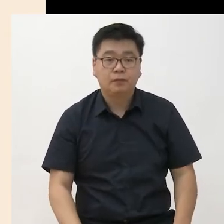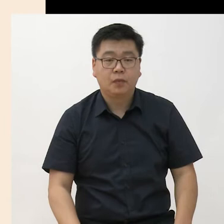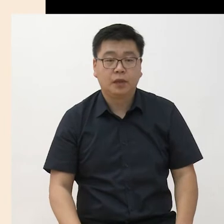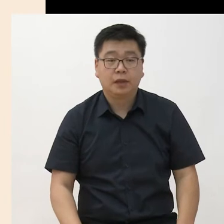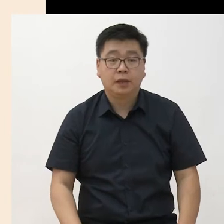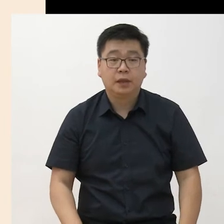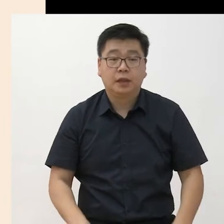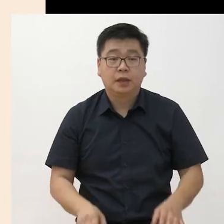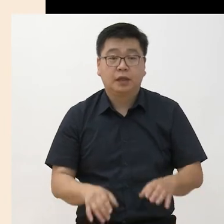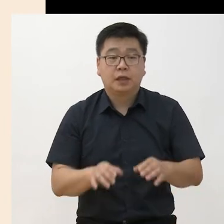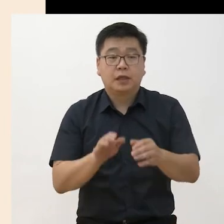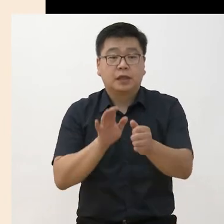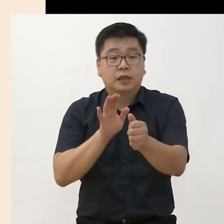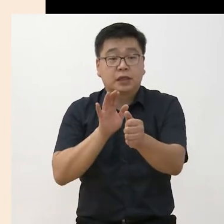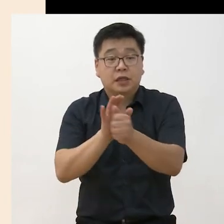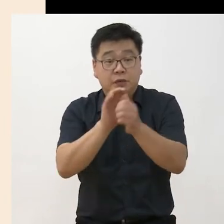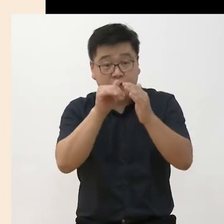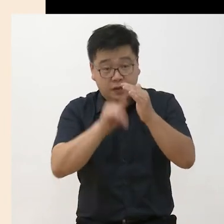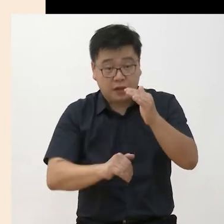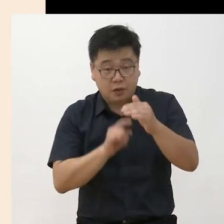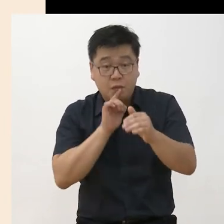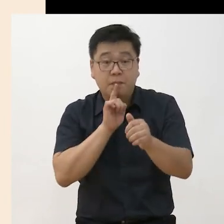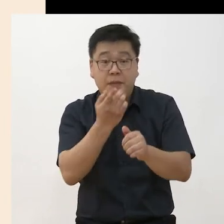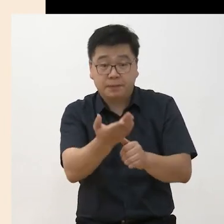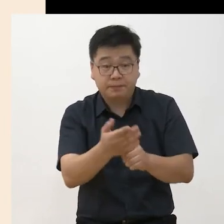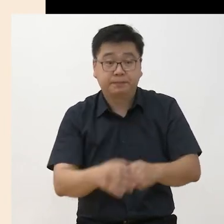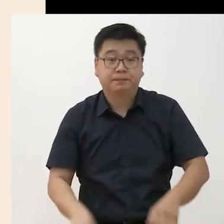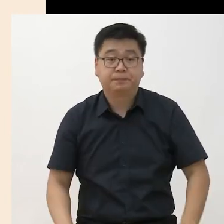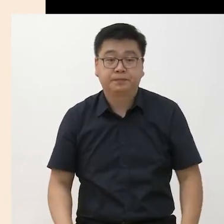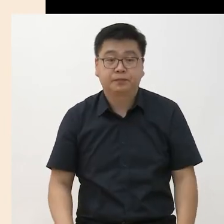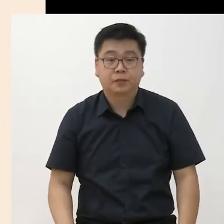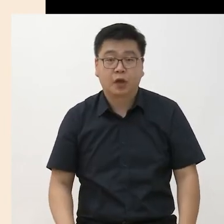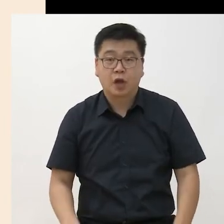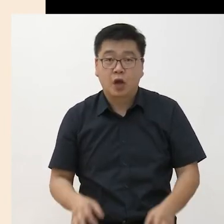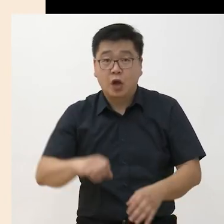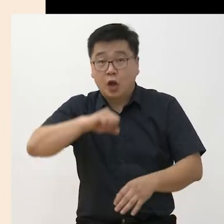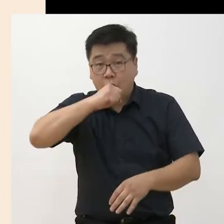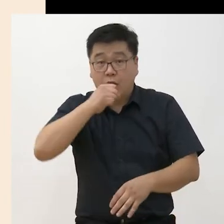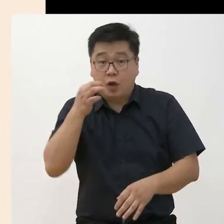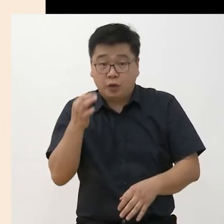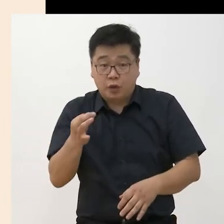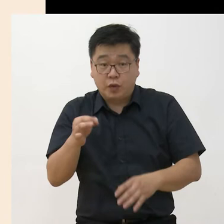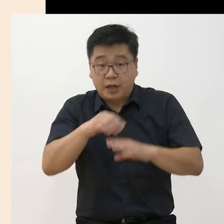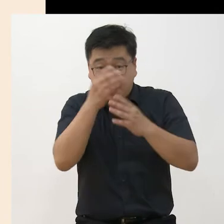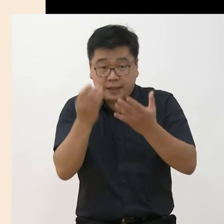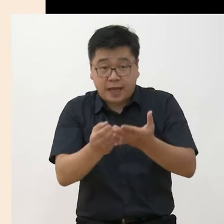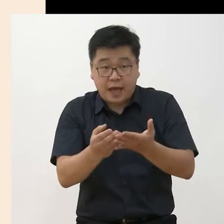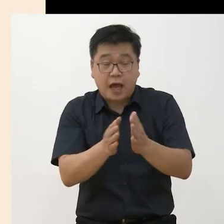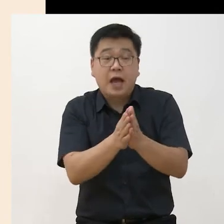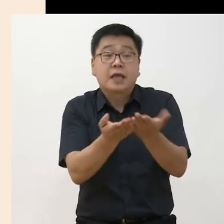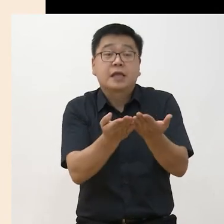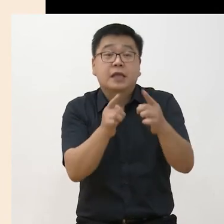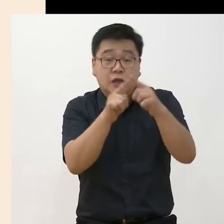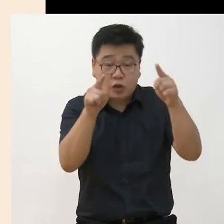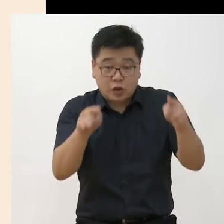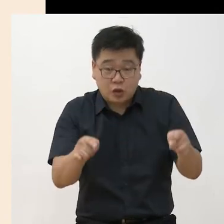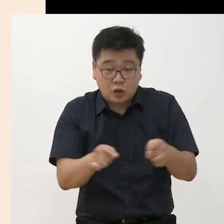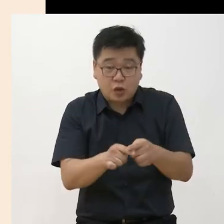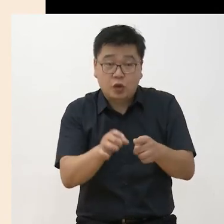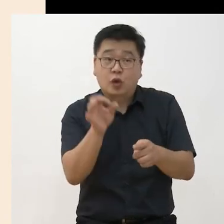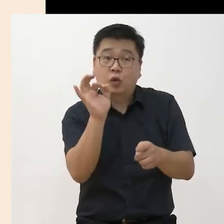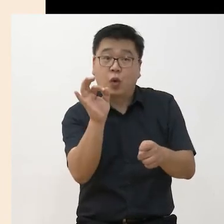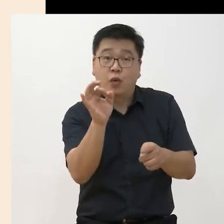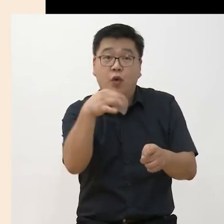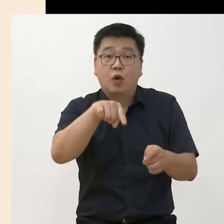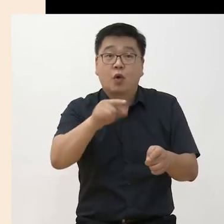잘 아시겠지만 지원 내용으로는 보조금 전액은 원고료로만 제한해서 사용할 수가 있습니다.